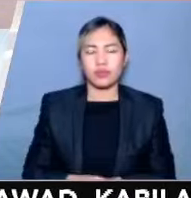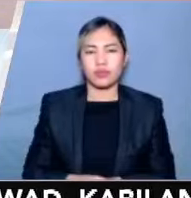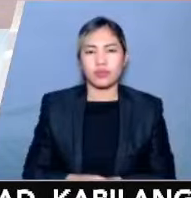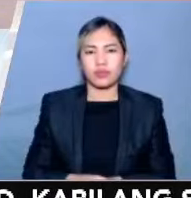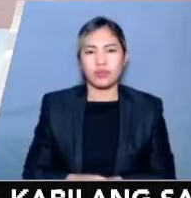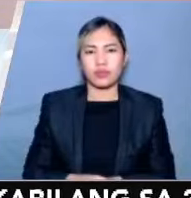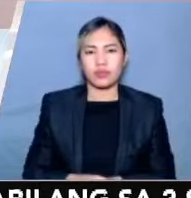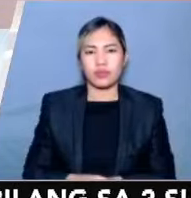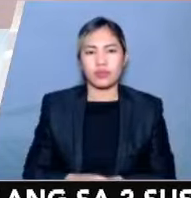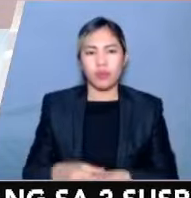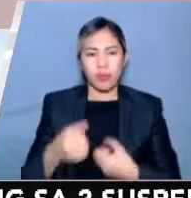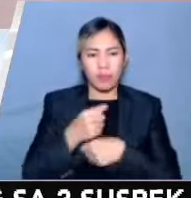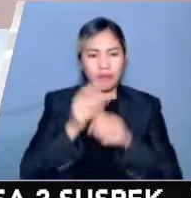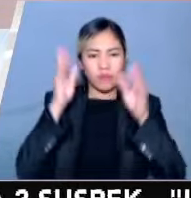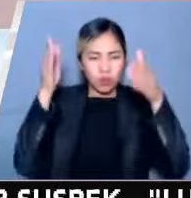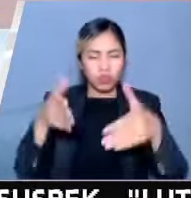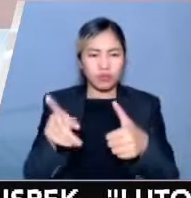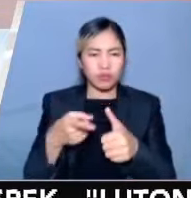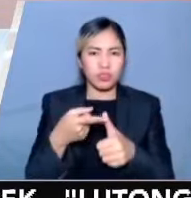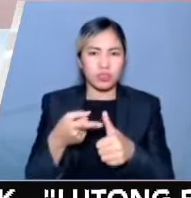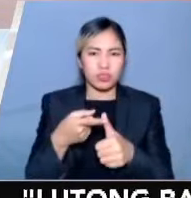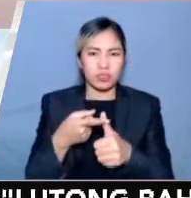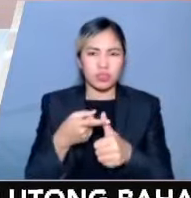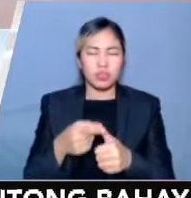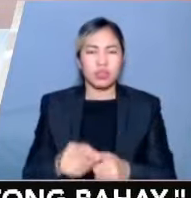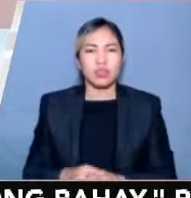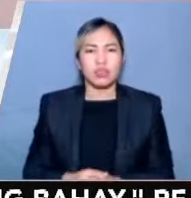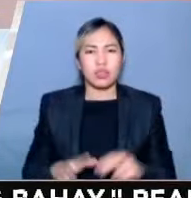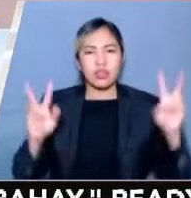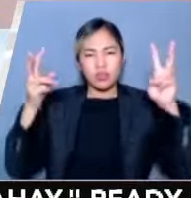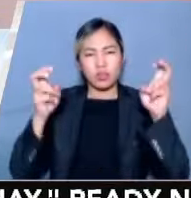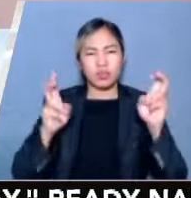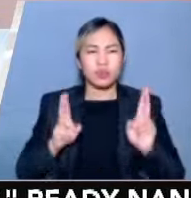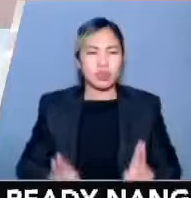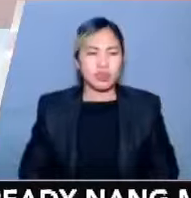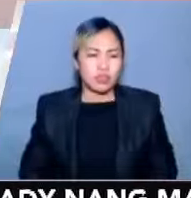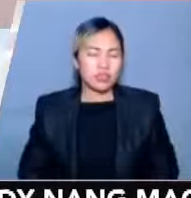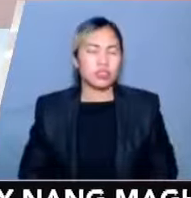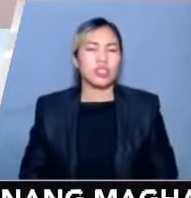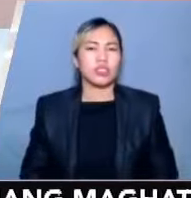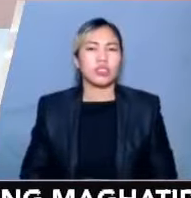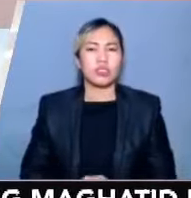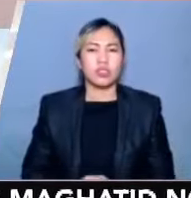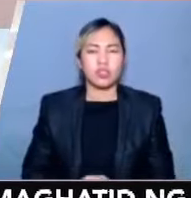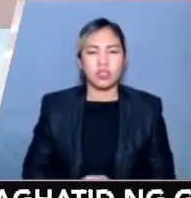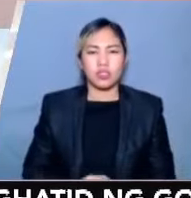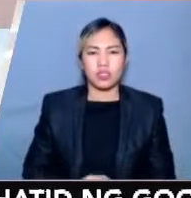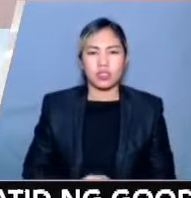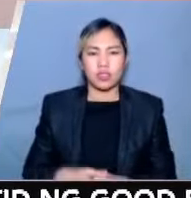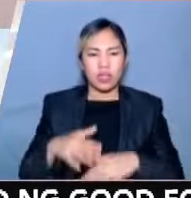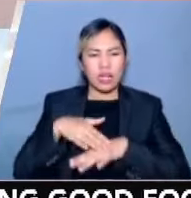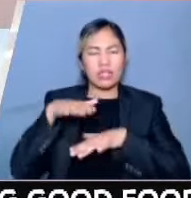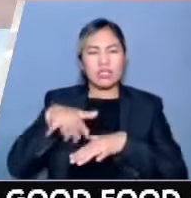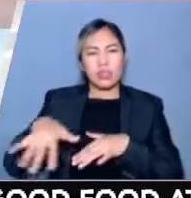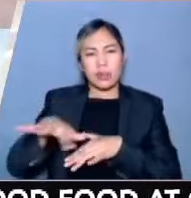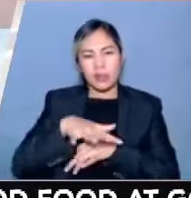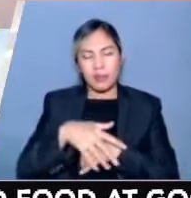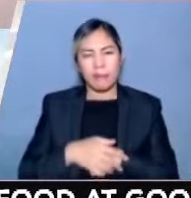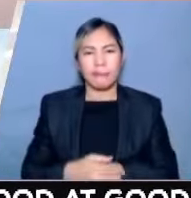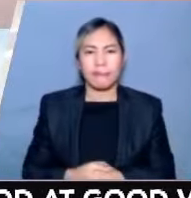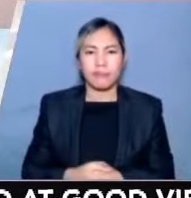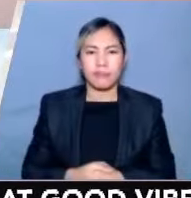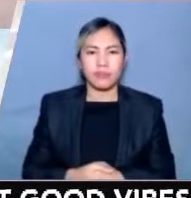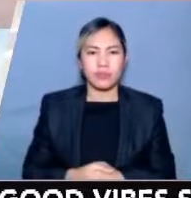sa tinatawag natin na humanitarian corridors or yung pagpasok po ng mga trucks